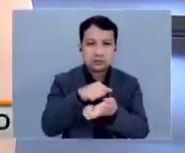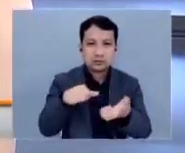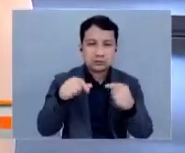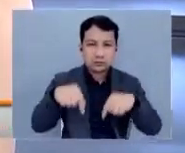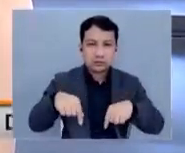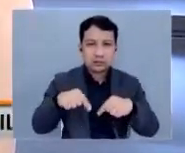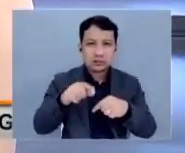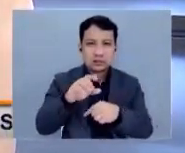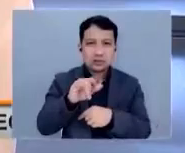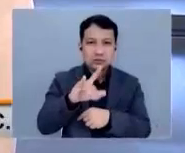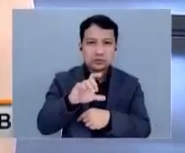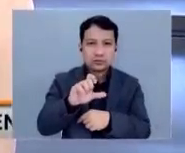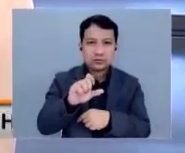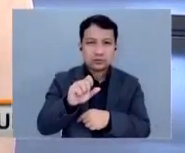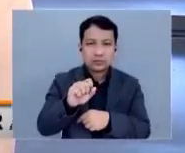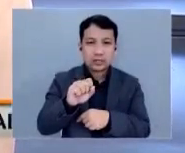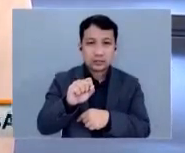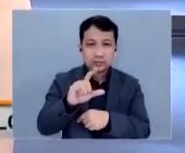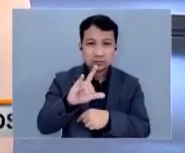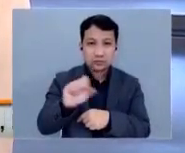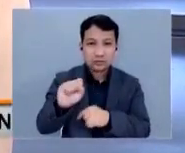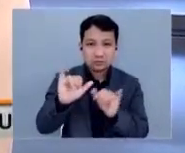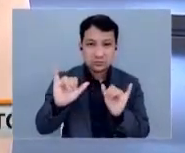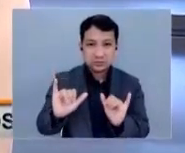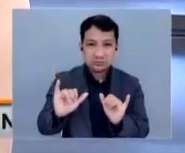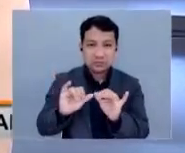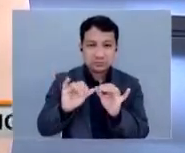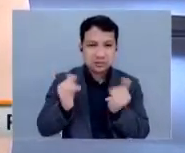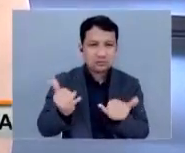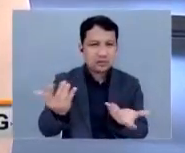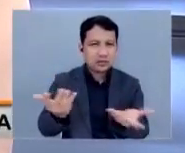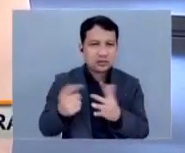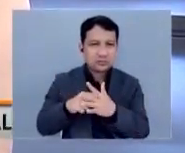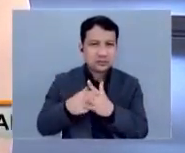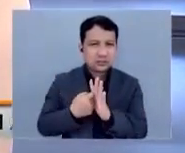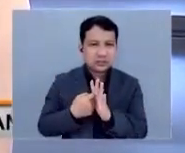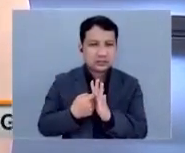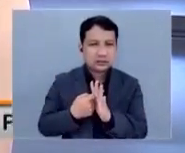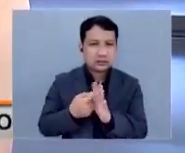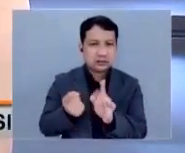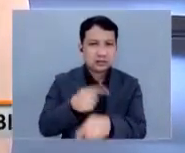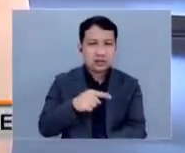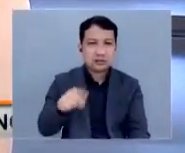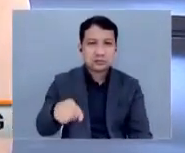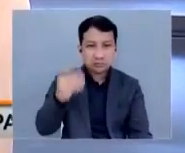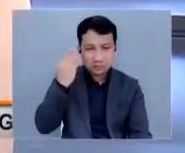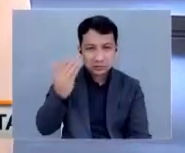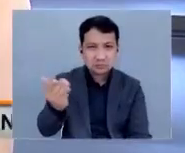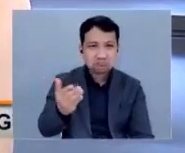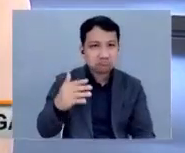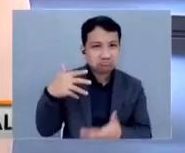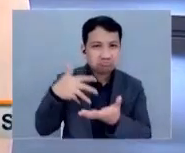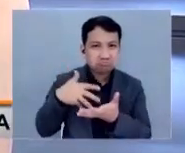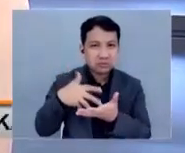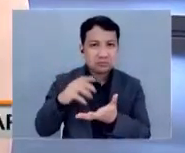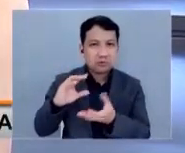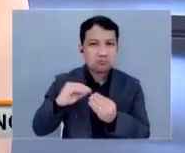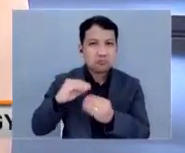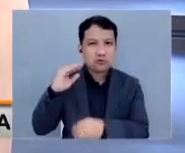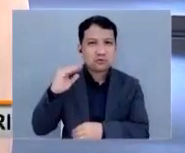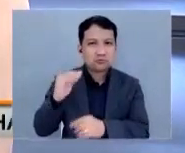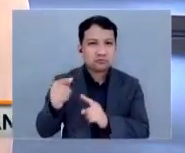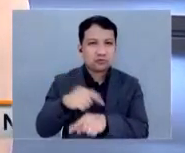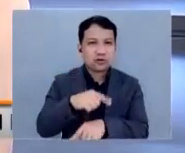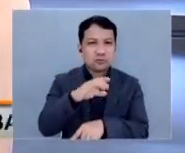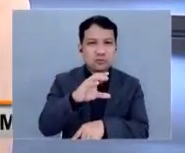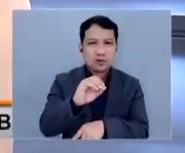solar system. Pero ang tanong ngayon, saan nga ba sila nanggagaling? Ayon po sa ilang pag-aaral, mula ang mga kometa sa